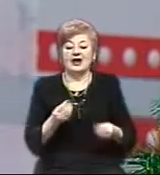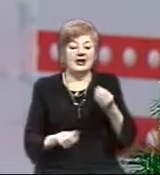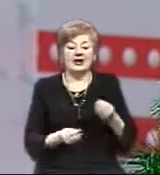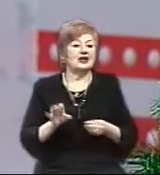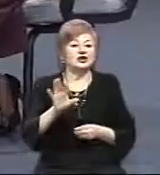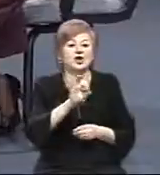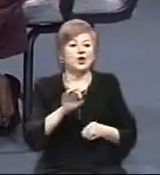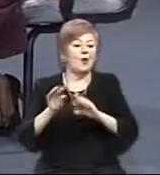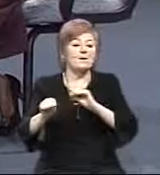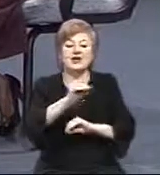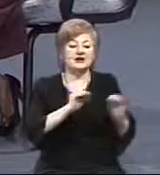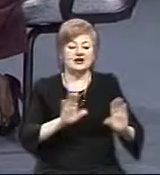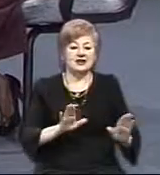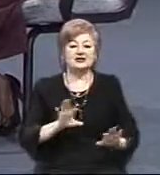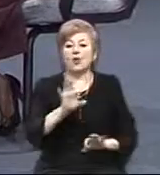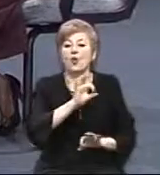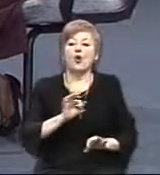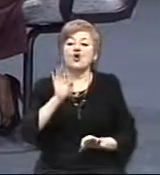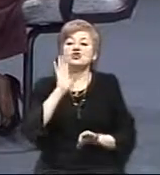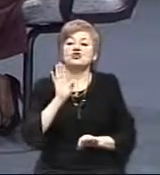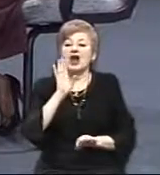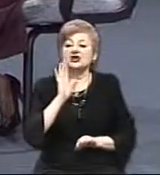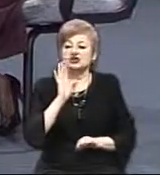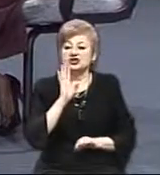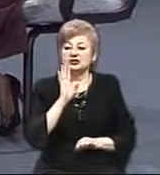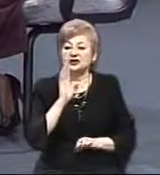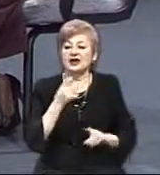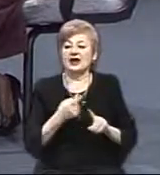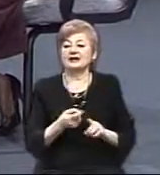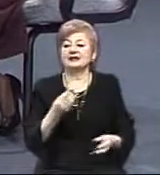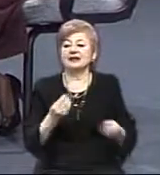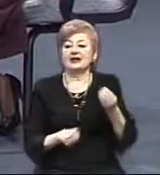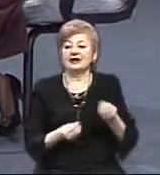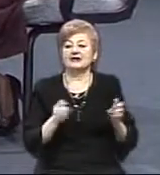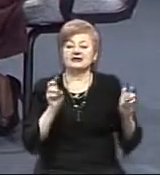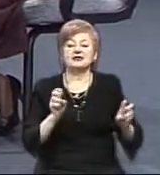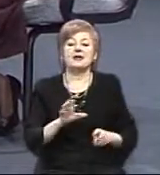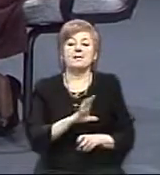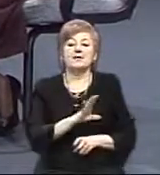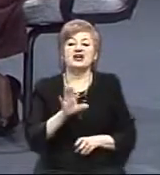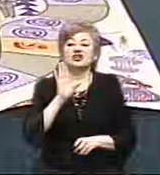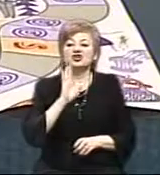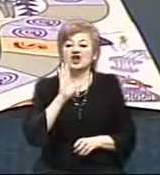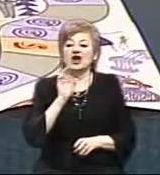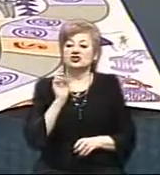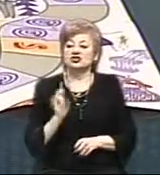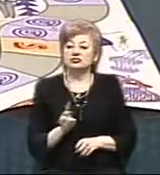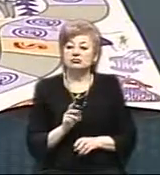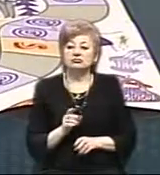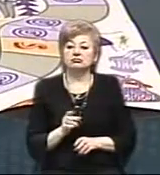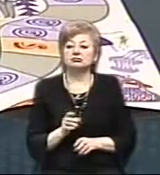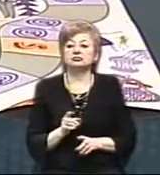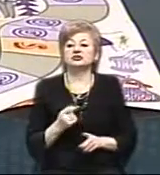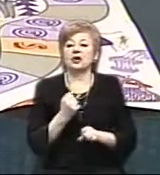це гра про жінок. Це ми презентуємо гру «Бути жінкою». Це настільна соціальна гра, яка